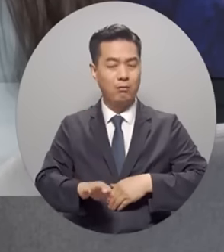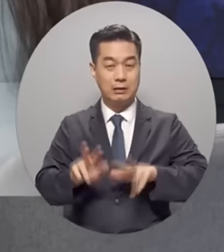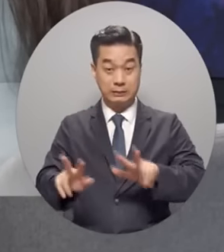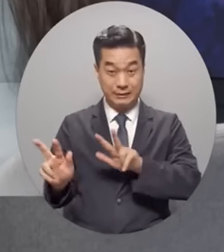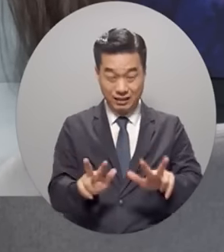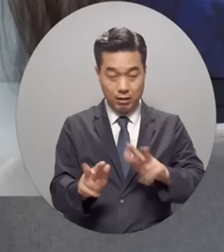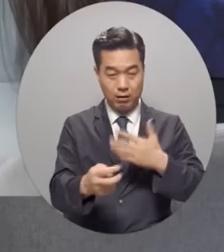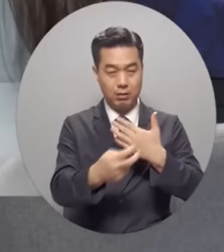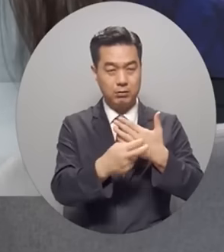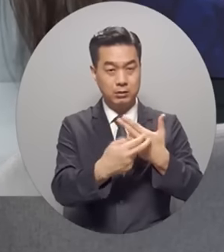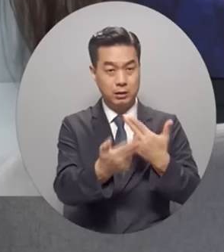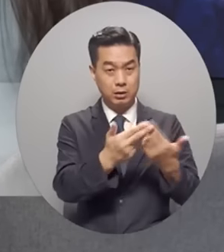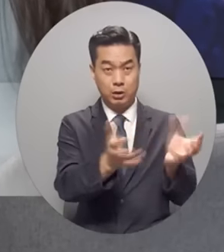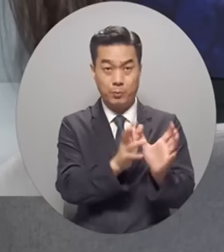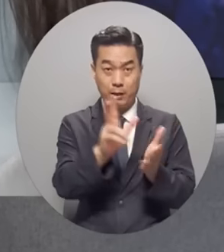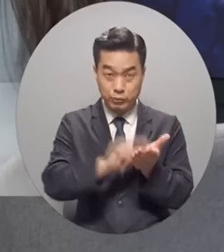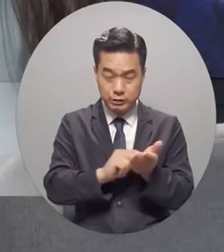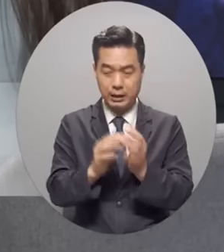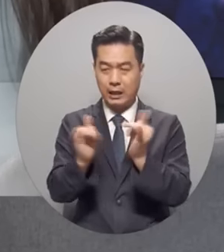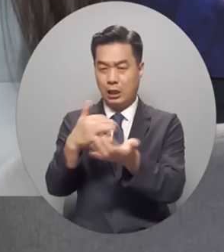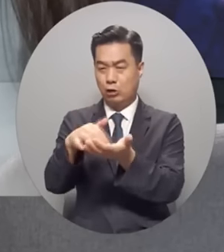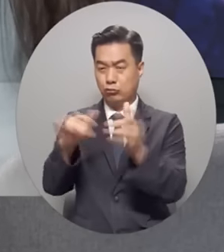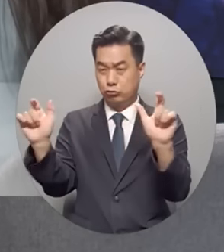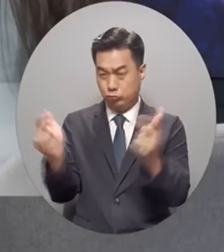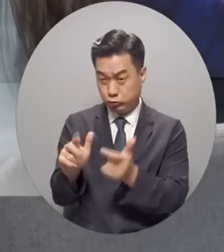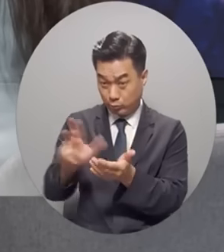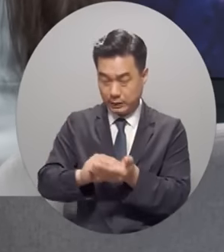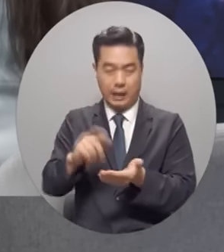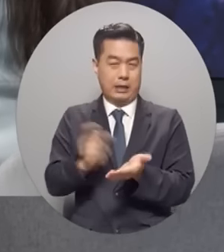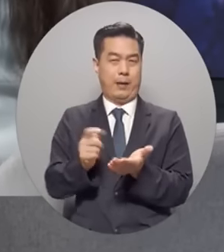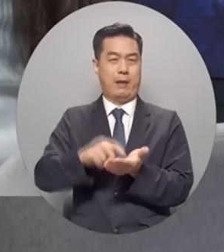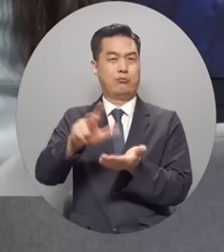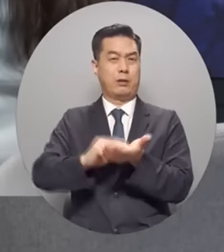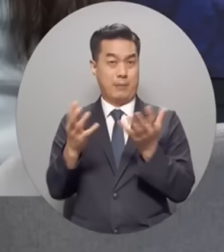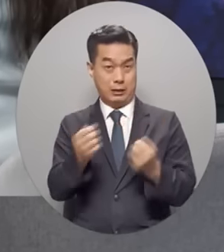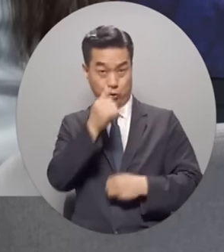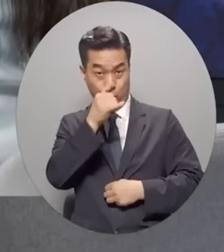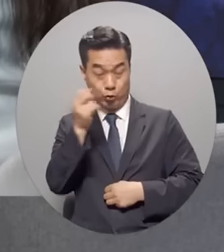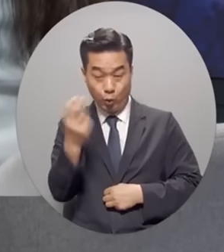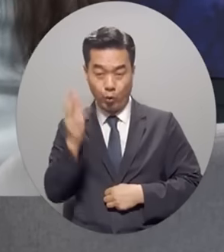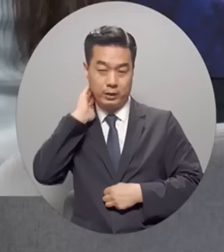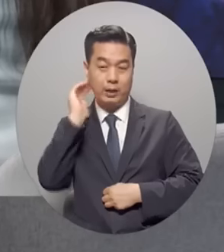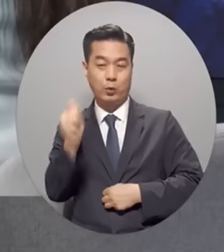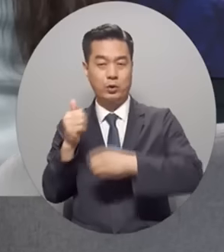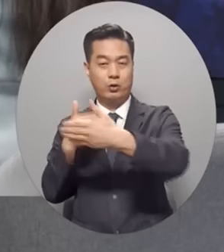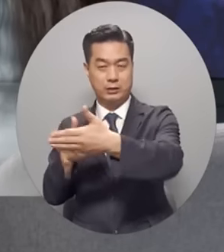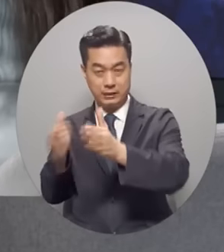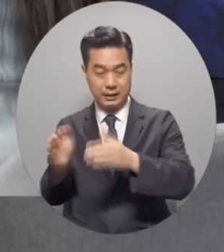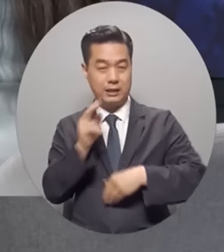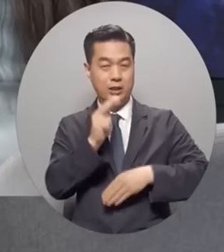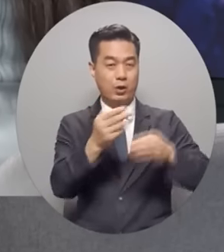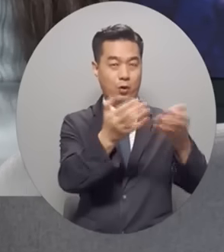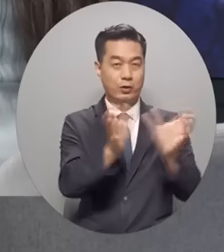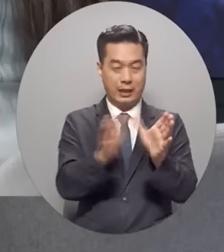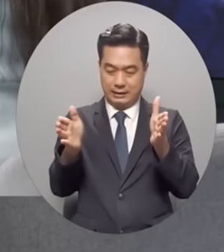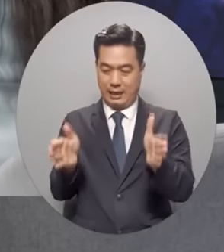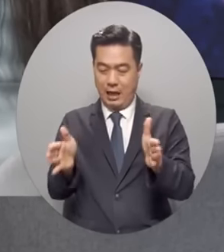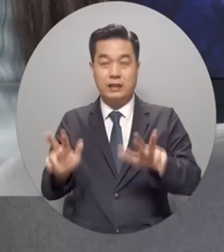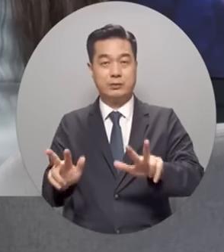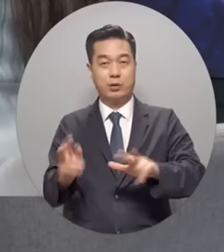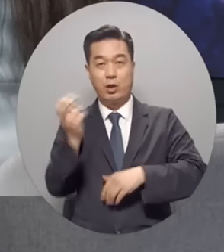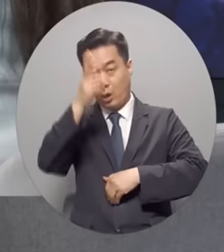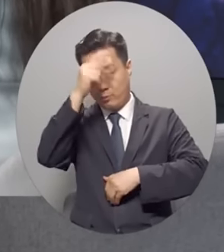그렇고 뭐 인구 문제 등등에서 시급한 사안이 한둘이 아니잖아요 그리고 대통령 과 직권 여당 사이에서는 지금도 뭐 검찰내